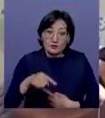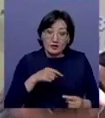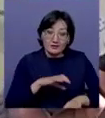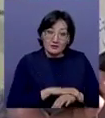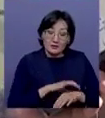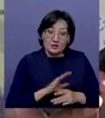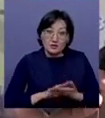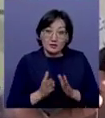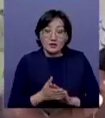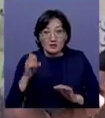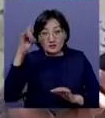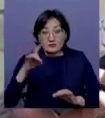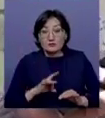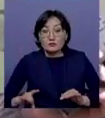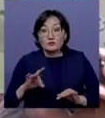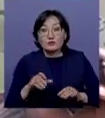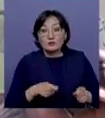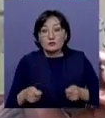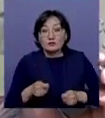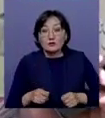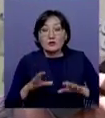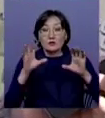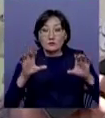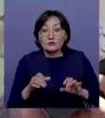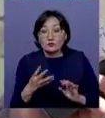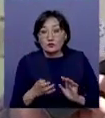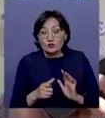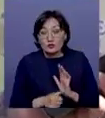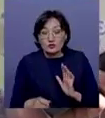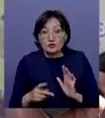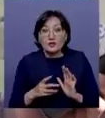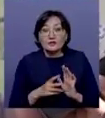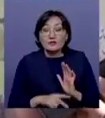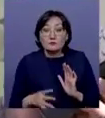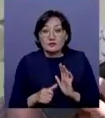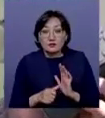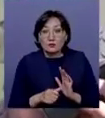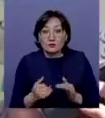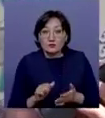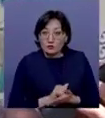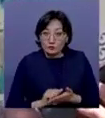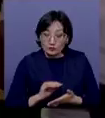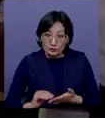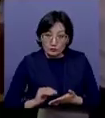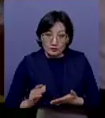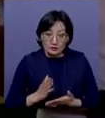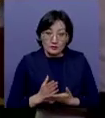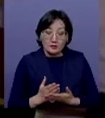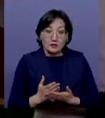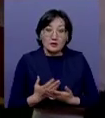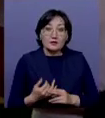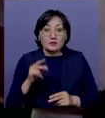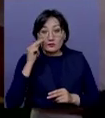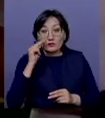жағдайда Қазақстан Республикасы әкімшілік құқықбұзушылық кодексінің 476-шы бабына сәйкес әкімшілік хаттама толтырылды. Айта